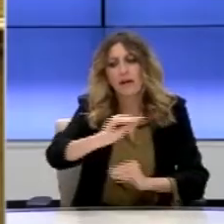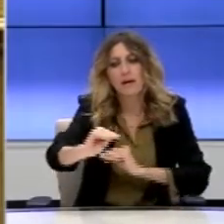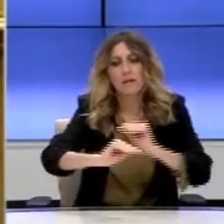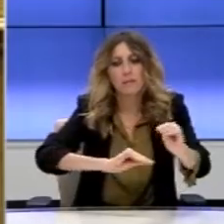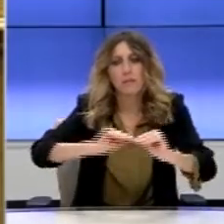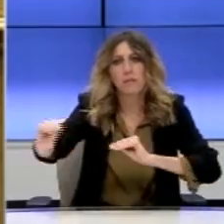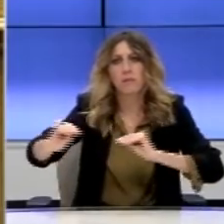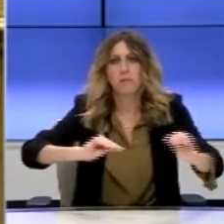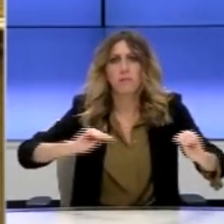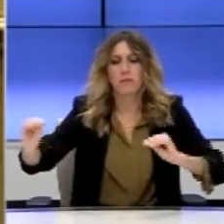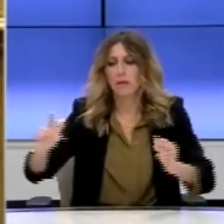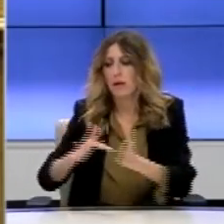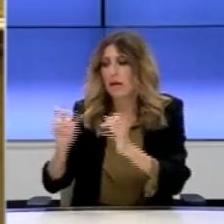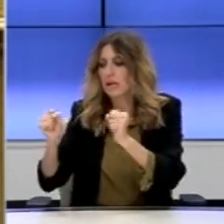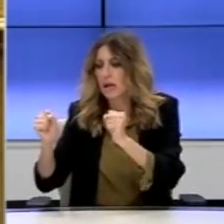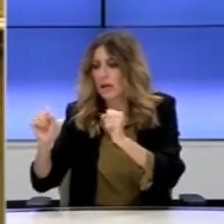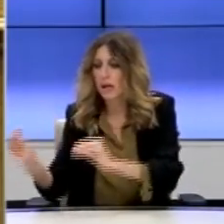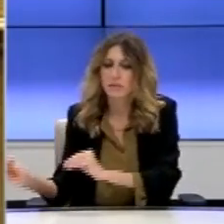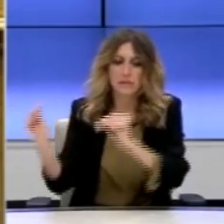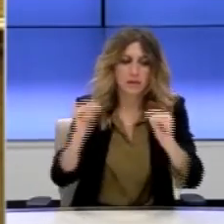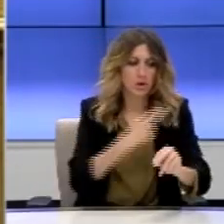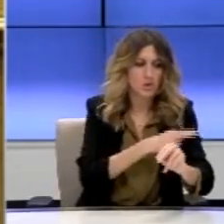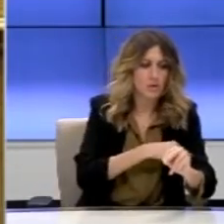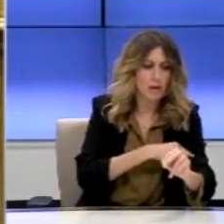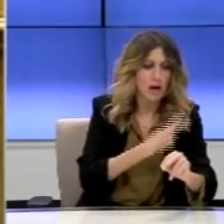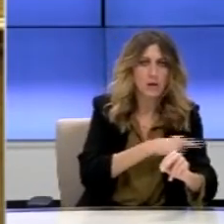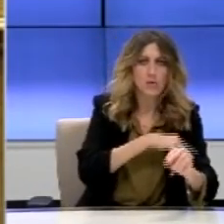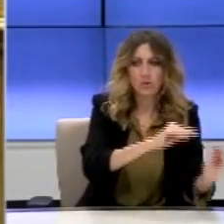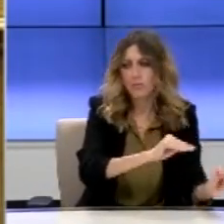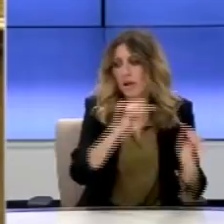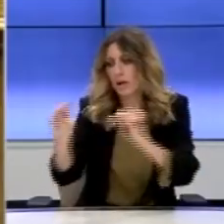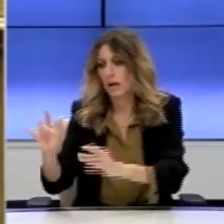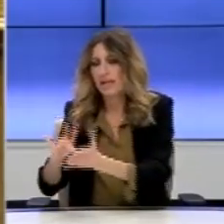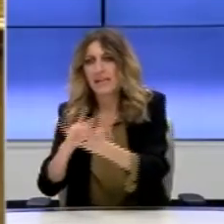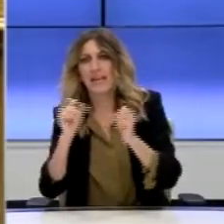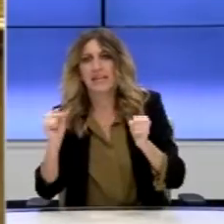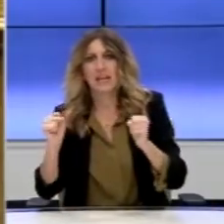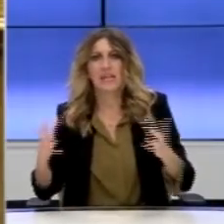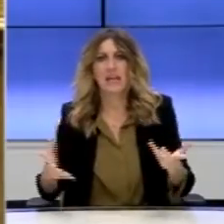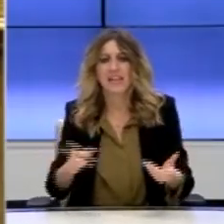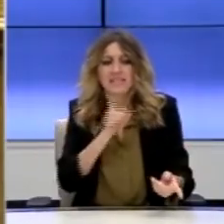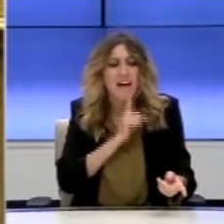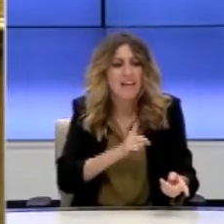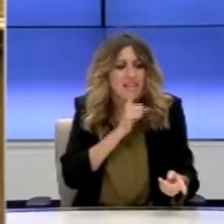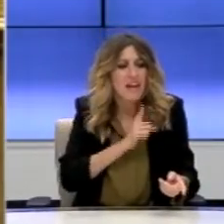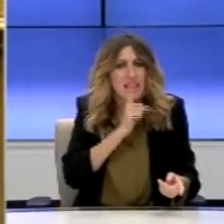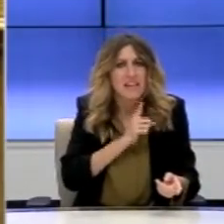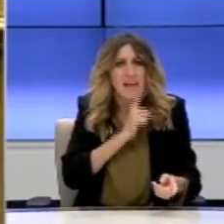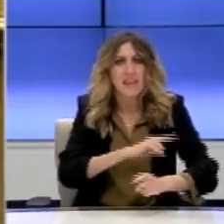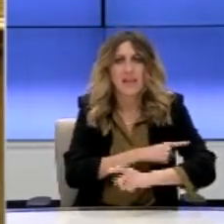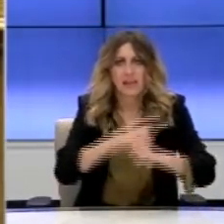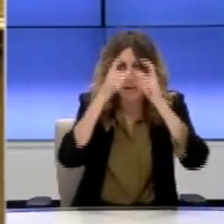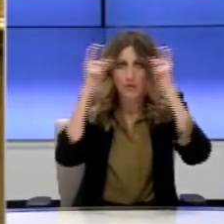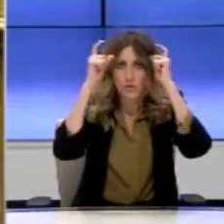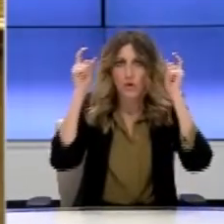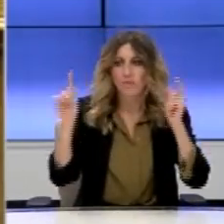τα αποδεκατισμένα κέντρα υγείας και τα διάφορα νοσοκομεία. Και μιλάμε για ένα πρόγραμμα εμβολιασμού το